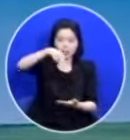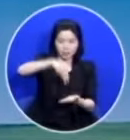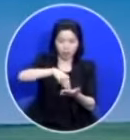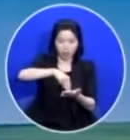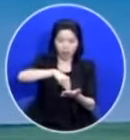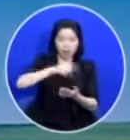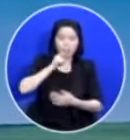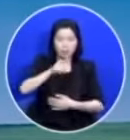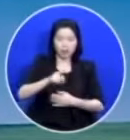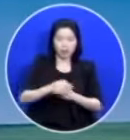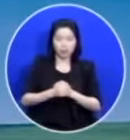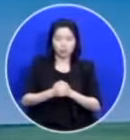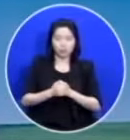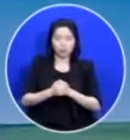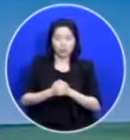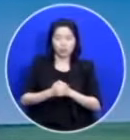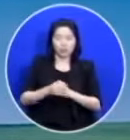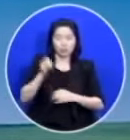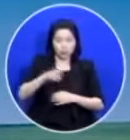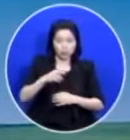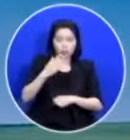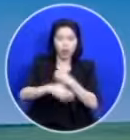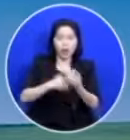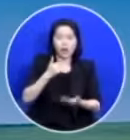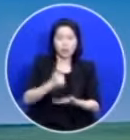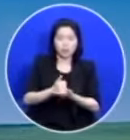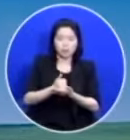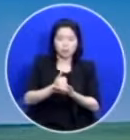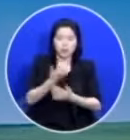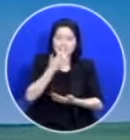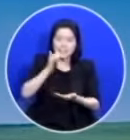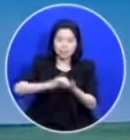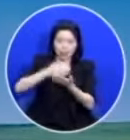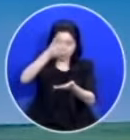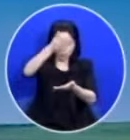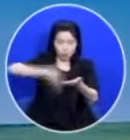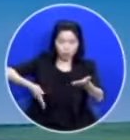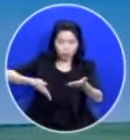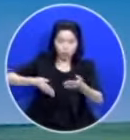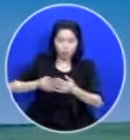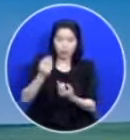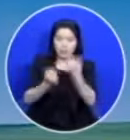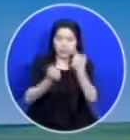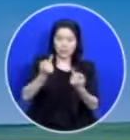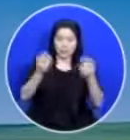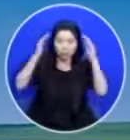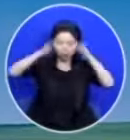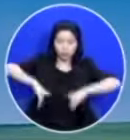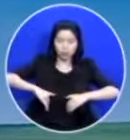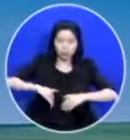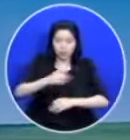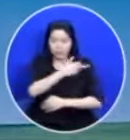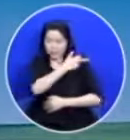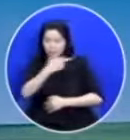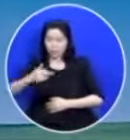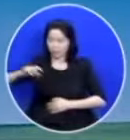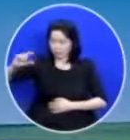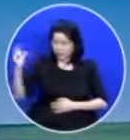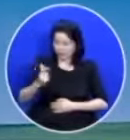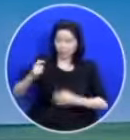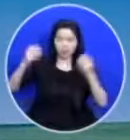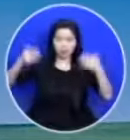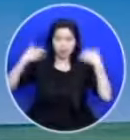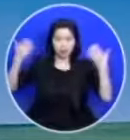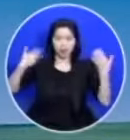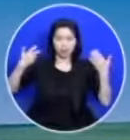그랬어요 그리고는 하나님이 바위을 쪼개고 산을 무너뜨리는 크고 강한 바람을